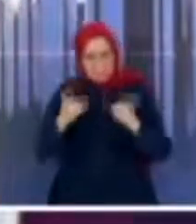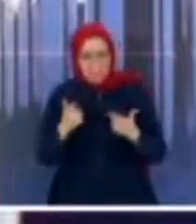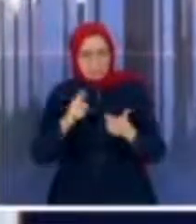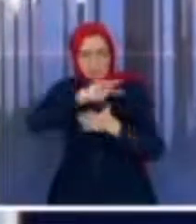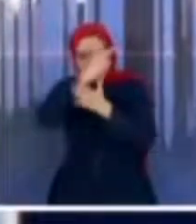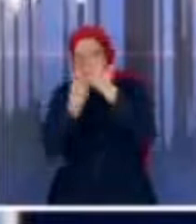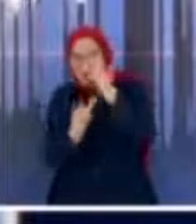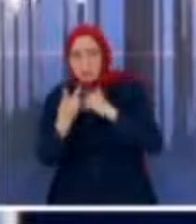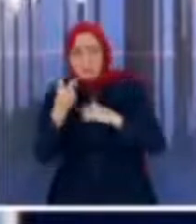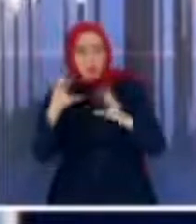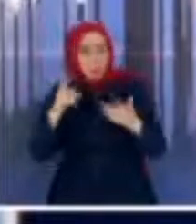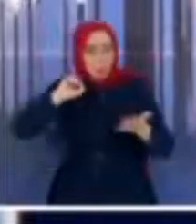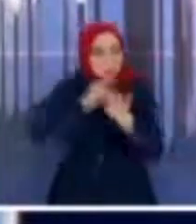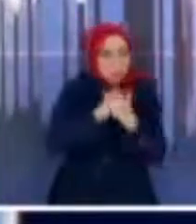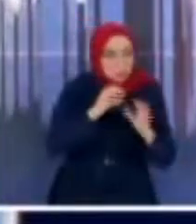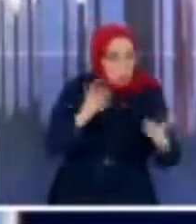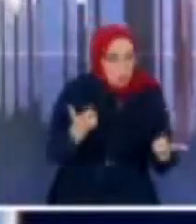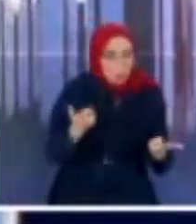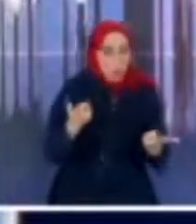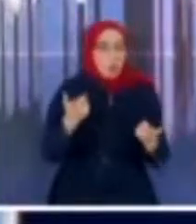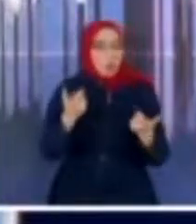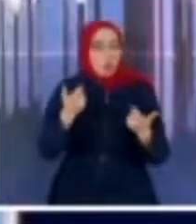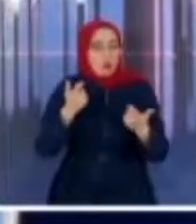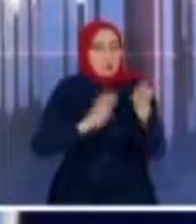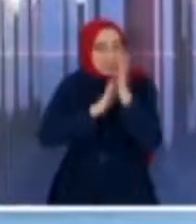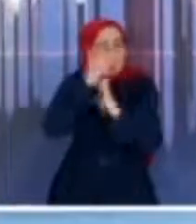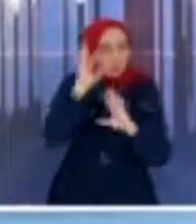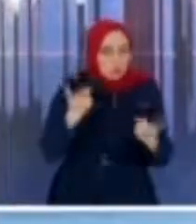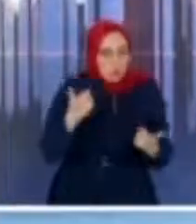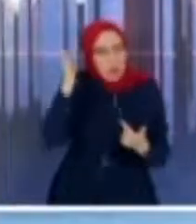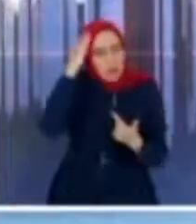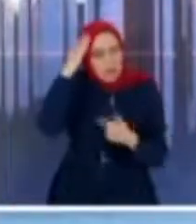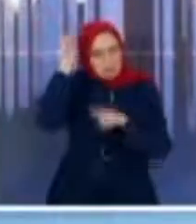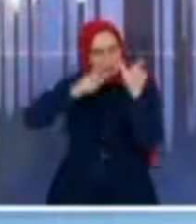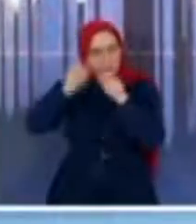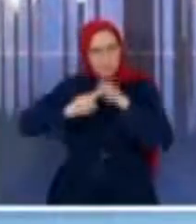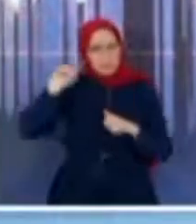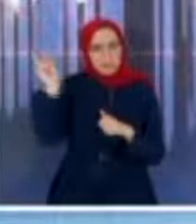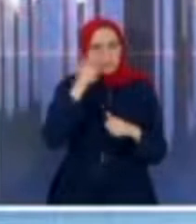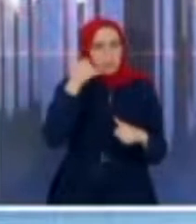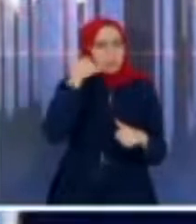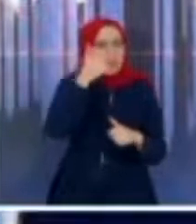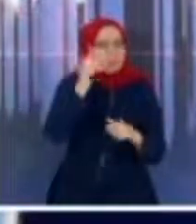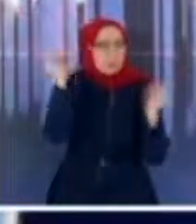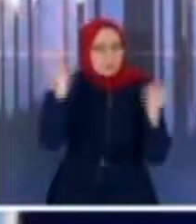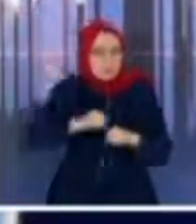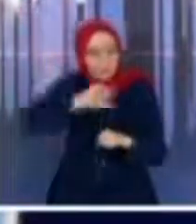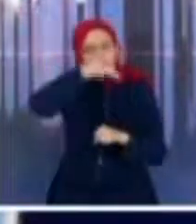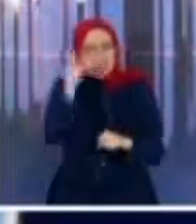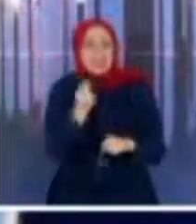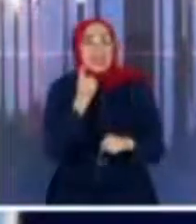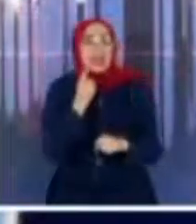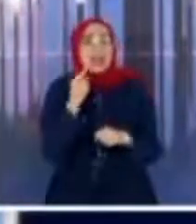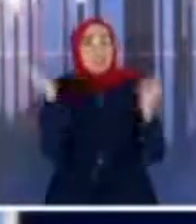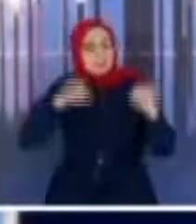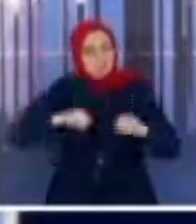الاوليه بقدر ما انتم قايمين بالواجب. انا متاكده انه اي واحد تو يهز تليفونه ينجم من غدوه يمشي يقيد ويمشي